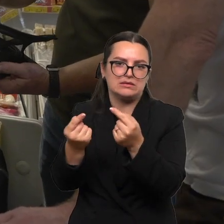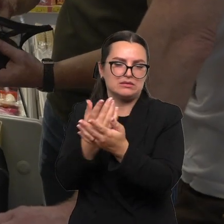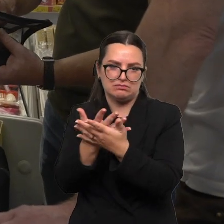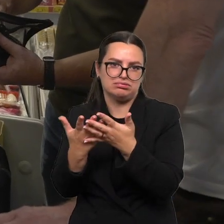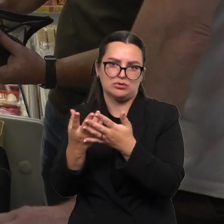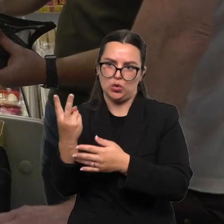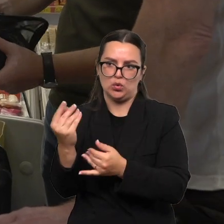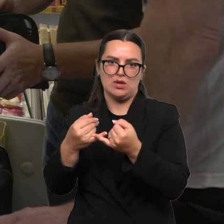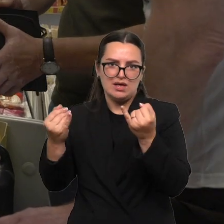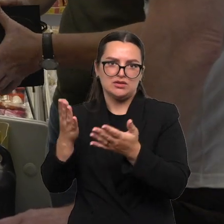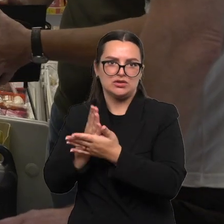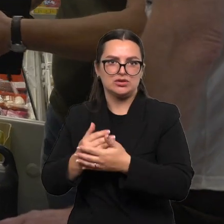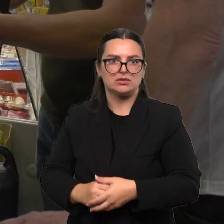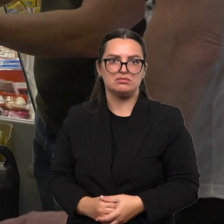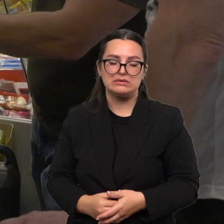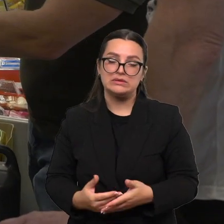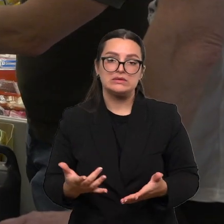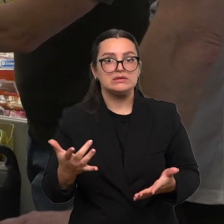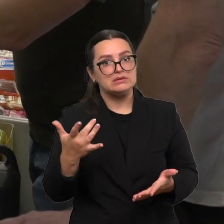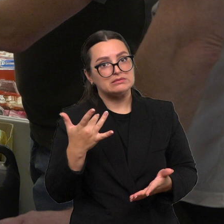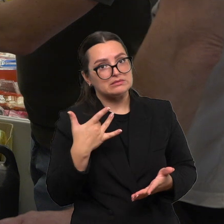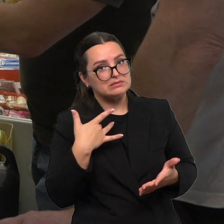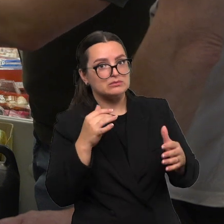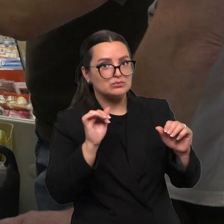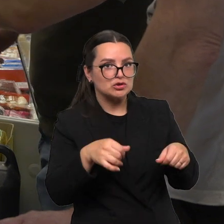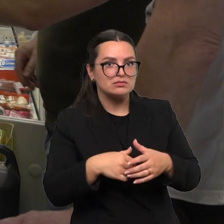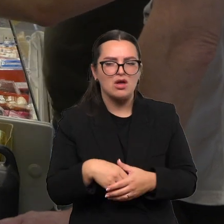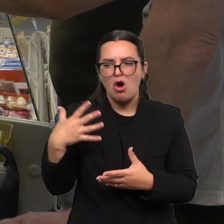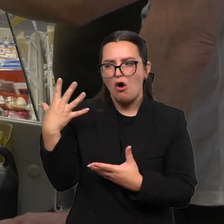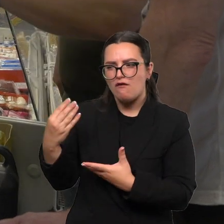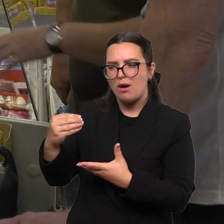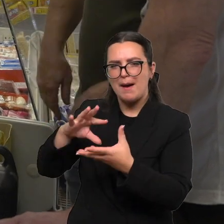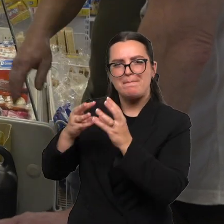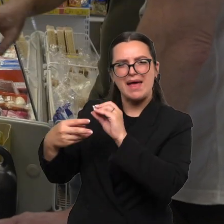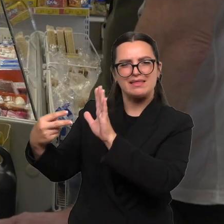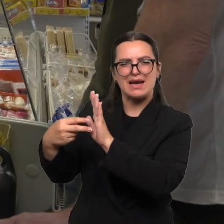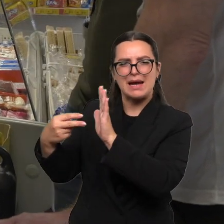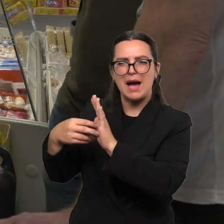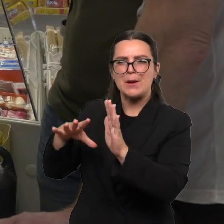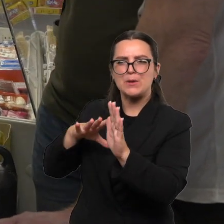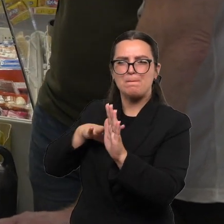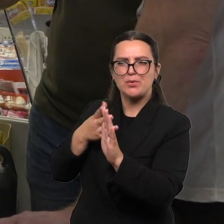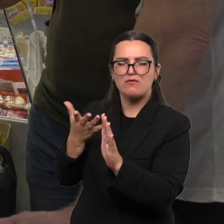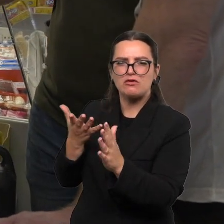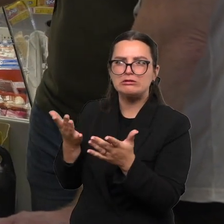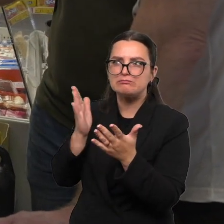pavyzdžio variantams. Tai nes jo bendra vertė buvo apie